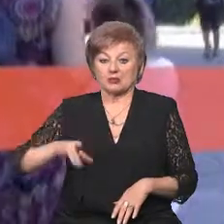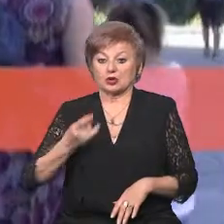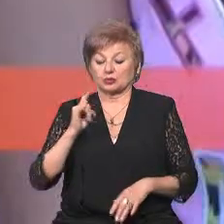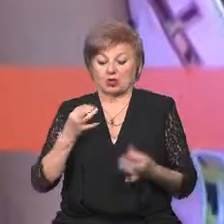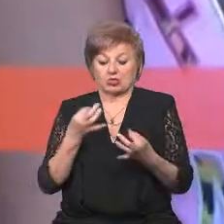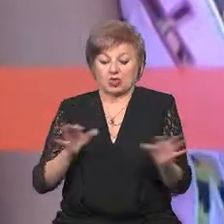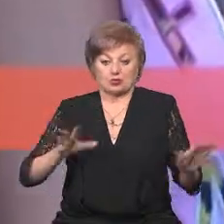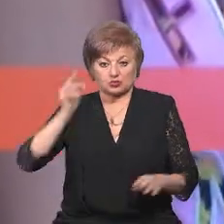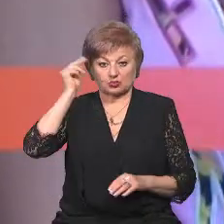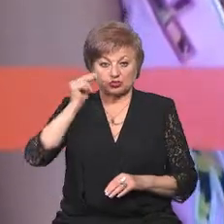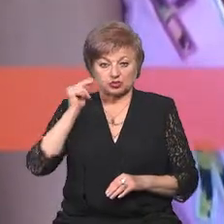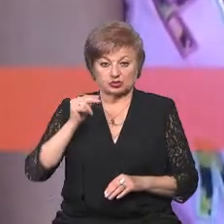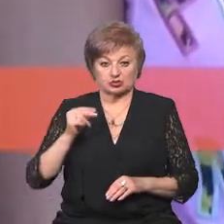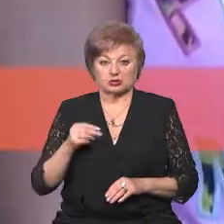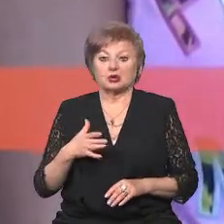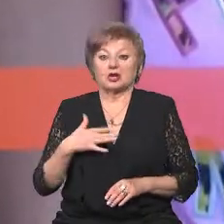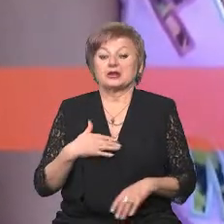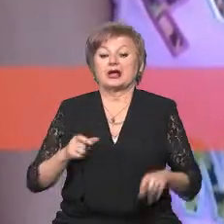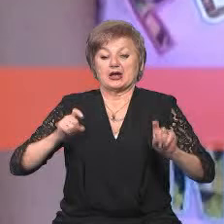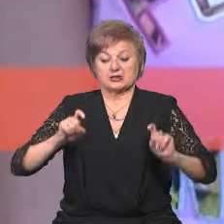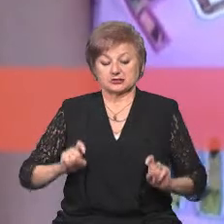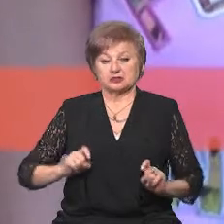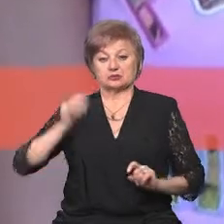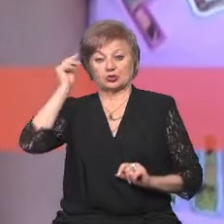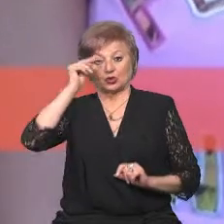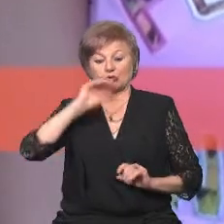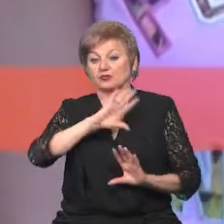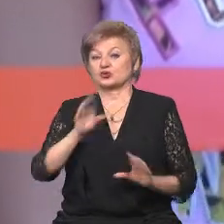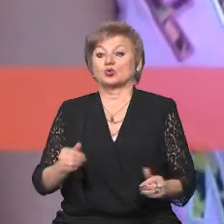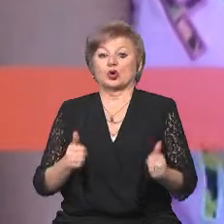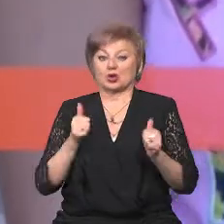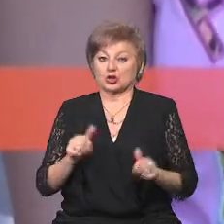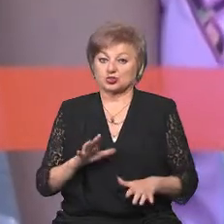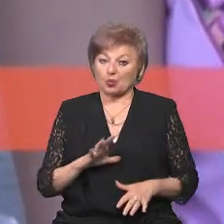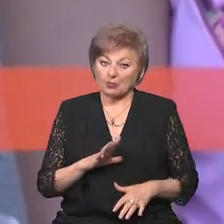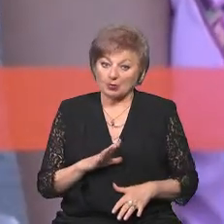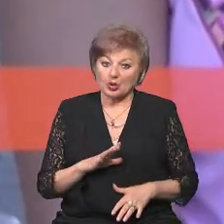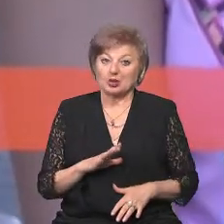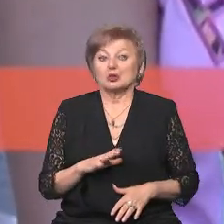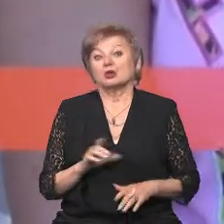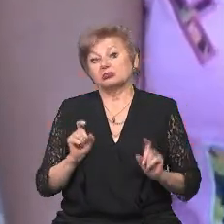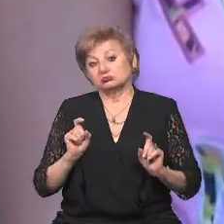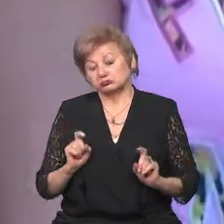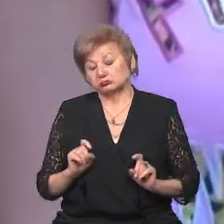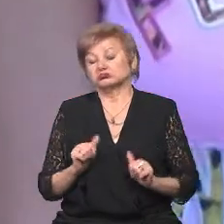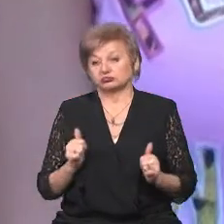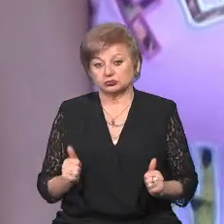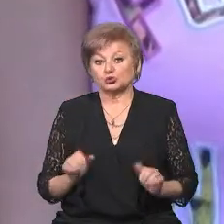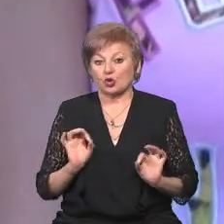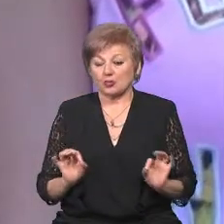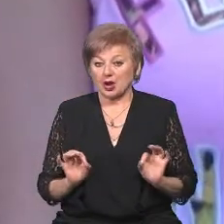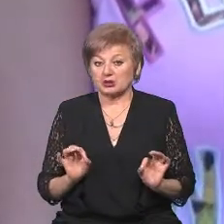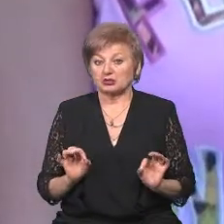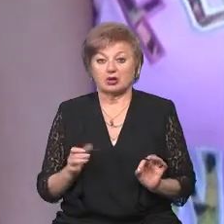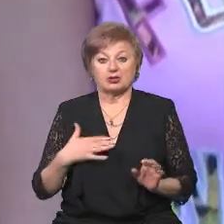на уроки. Я сиділа на уроках, все було добре, вже почти останні уроки я сиділа, ну все було добре, тому